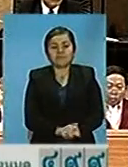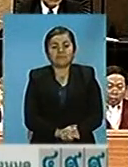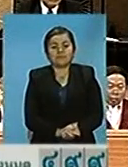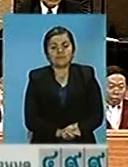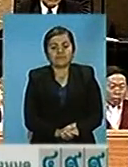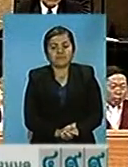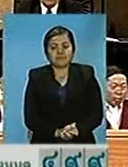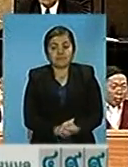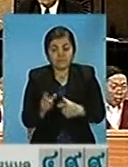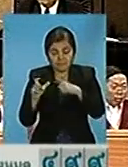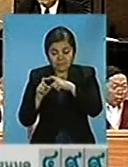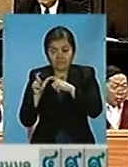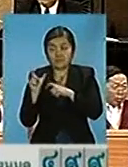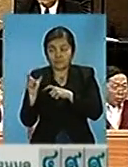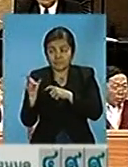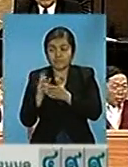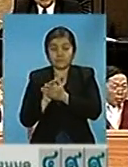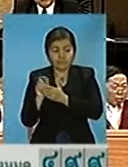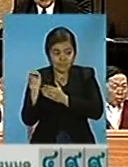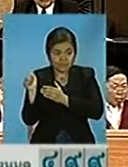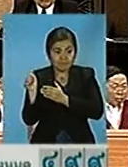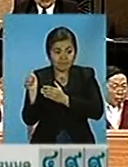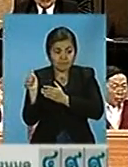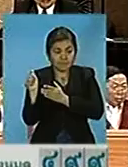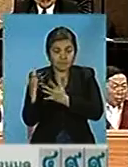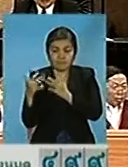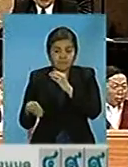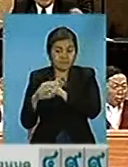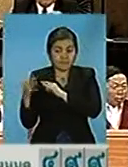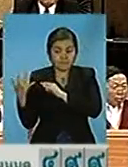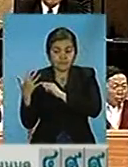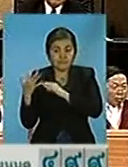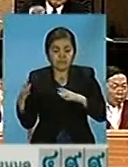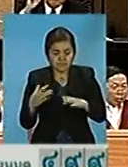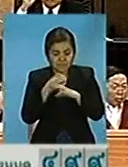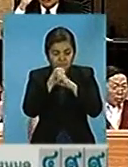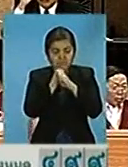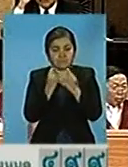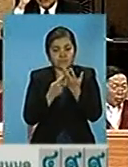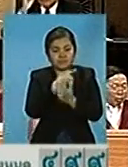ท่านแสดงตนเสร็จแล้วนะครับถ้าไม่มีอีกนะครับเชิญเจ้าหน้าที่ส่งผลครับ